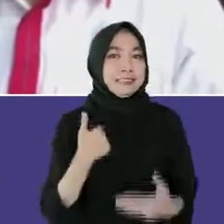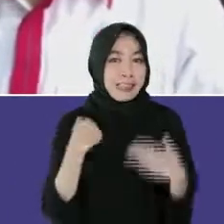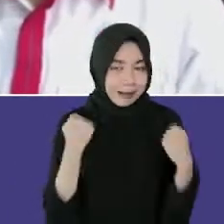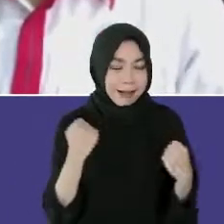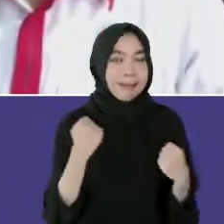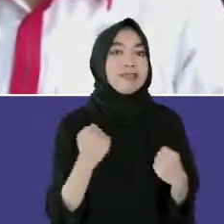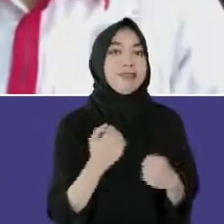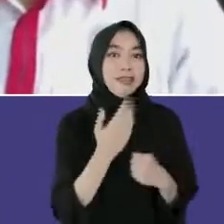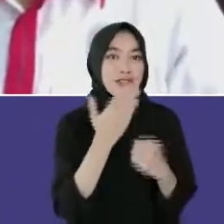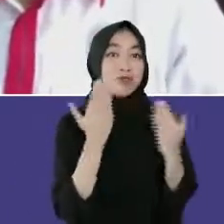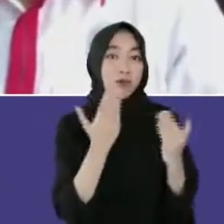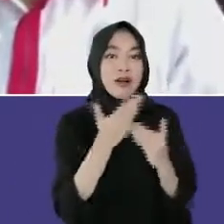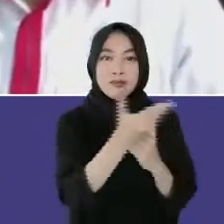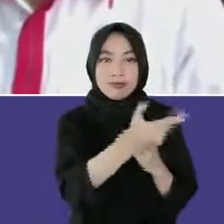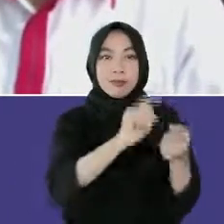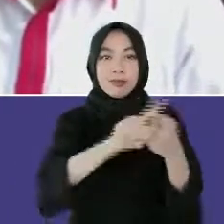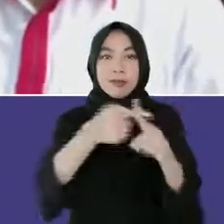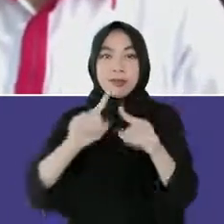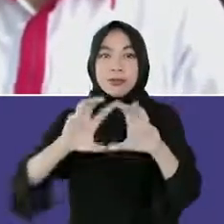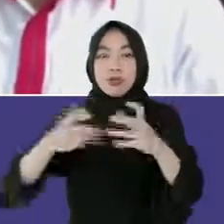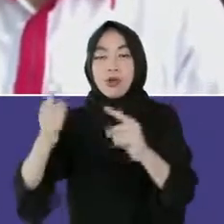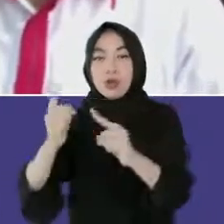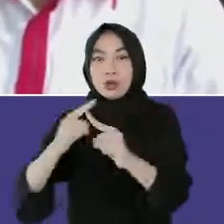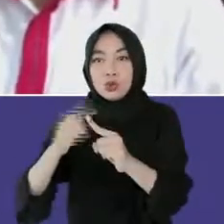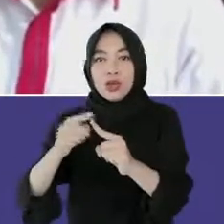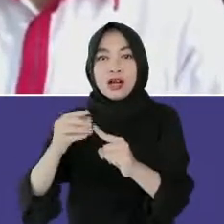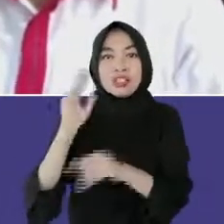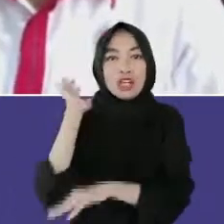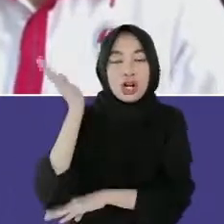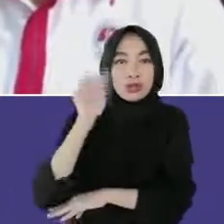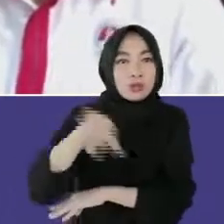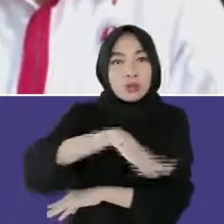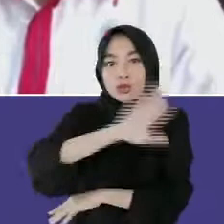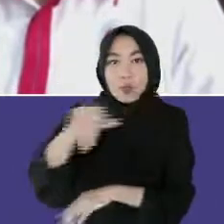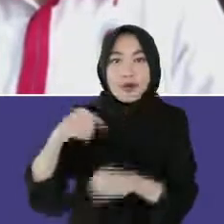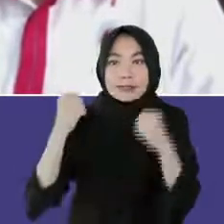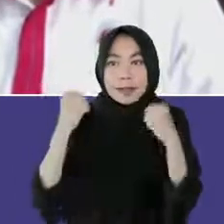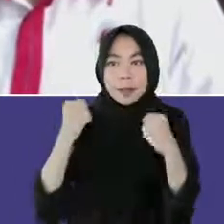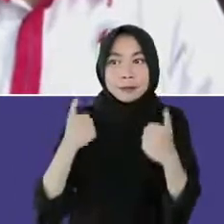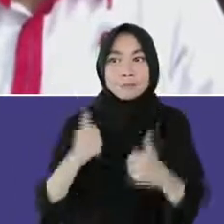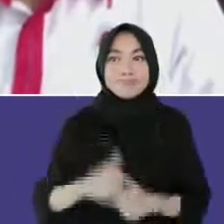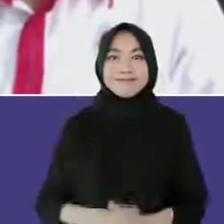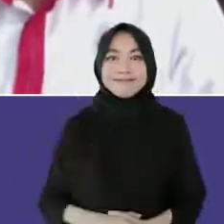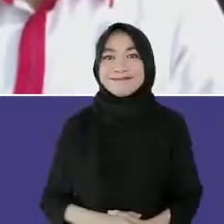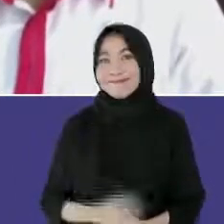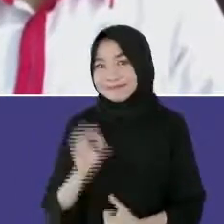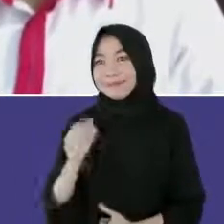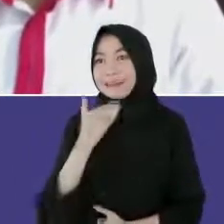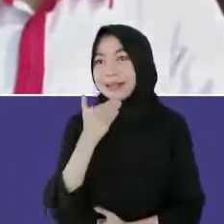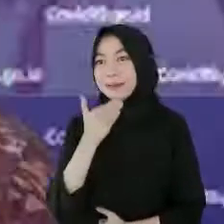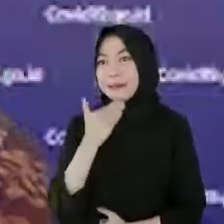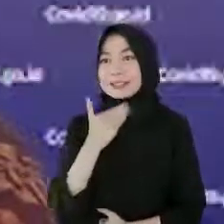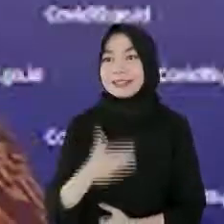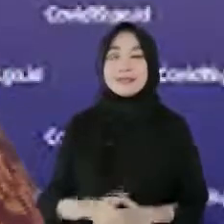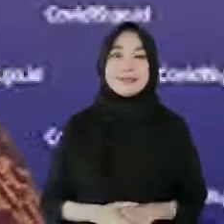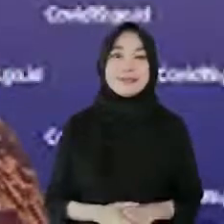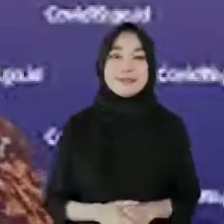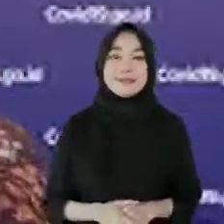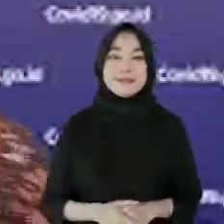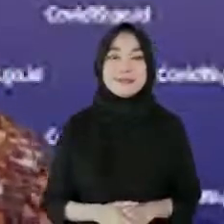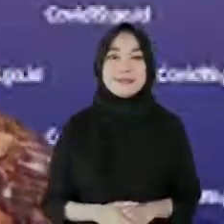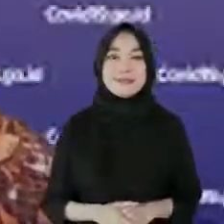12.00 teman-teman di Satgas dan juga para narasumber sudah dalam kondisi sehat Terima kasih Pak Gatot